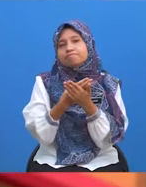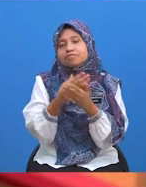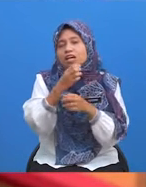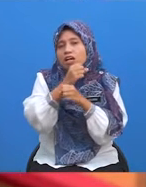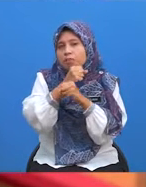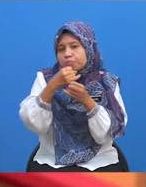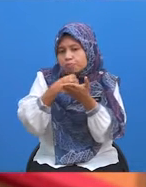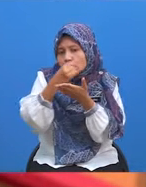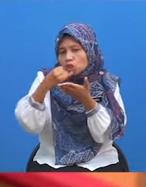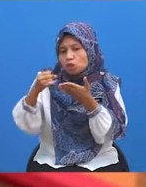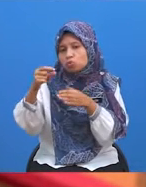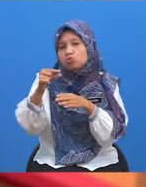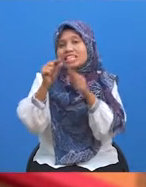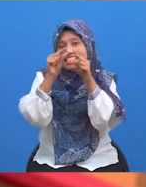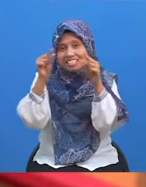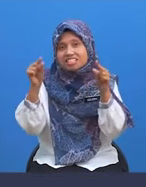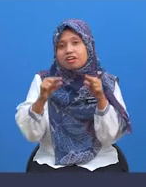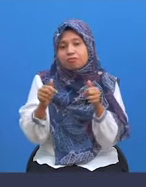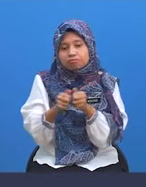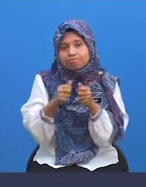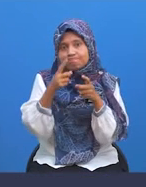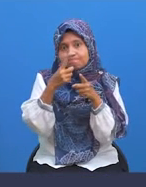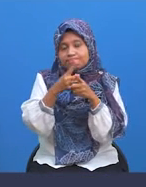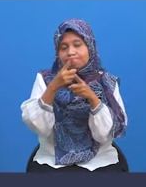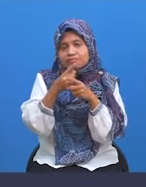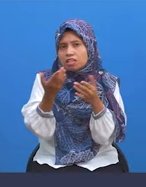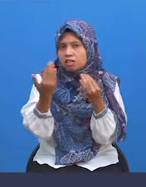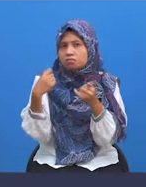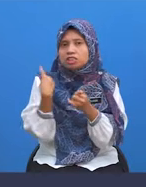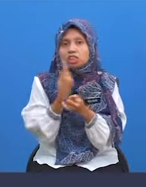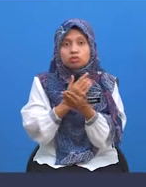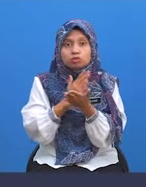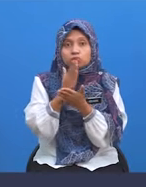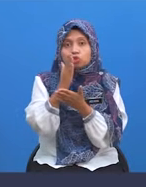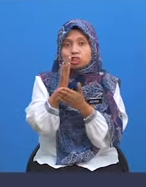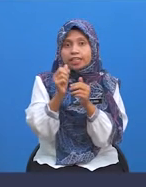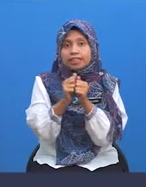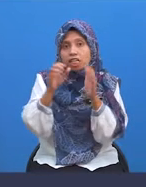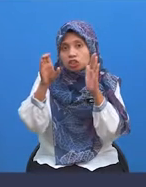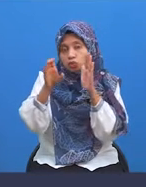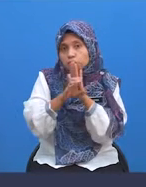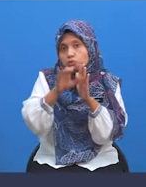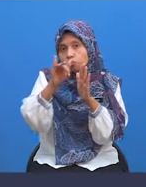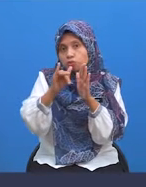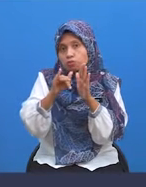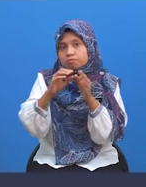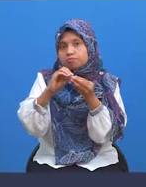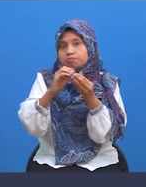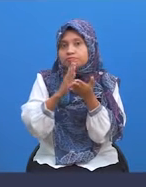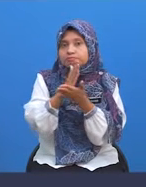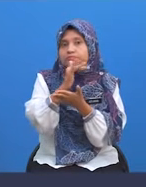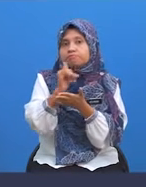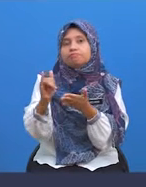teruskan lagi dengan contoh ke-9. Dalam contoh ke-9, kita akan lihat graf bagi